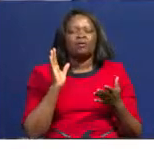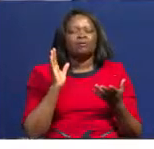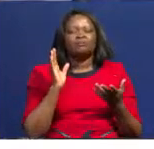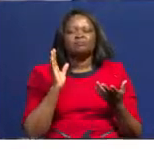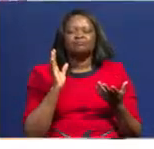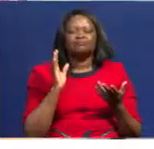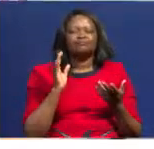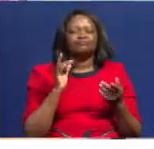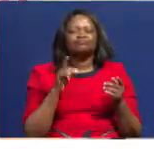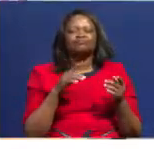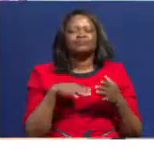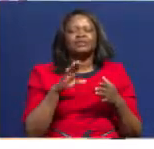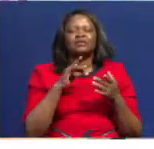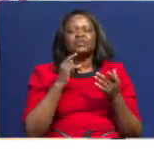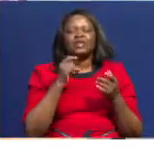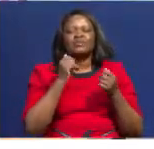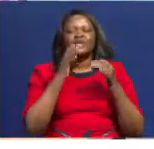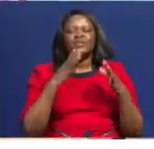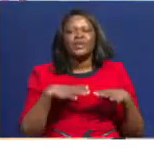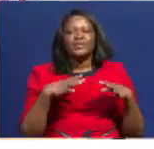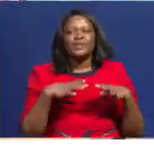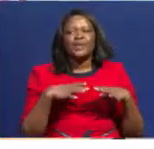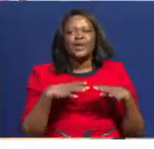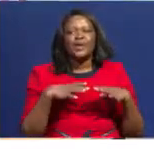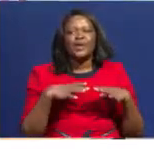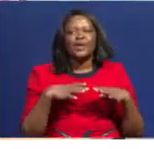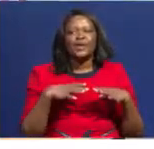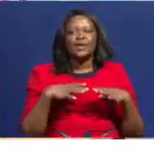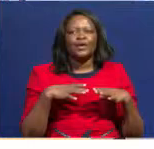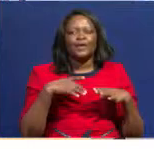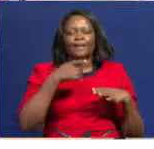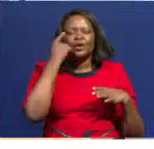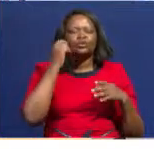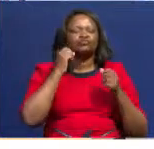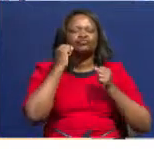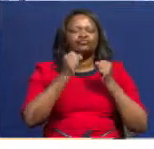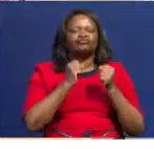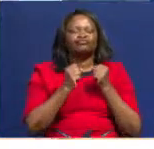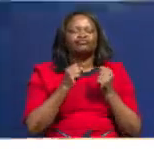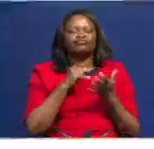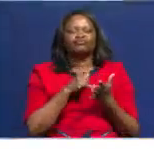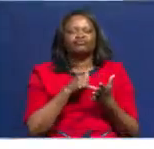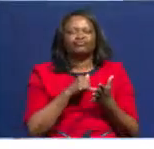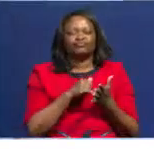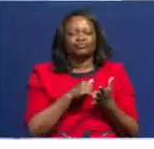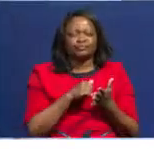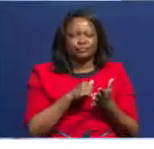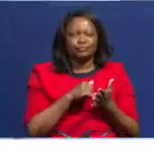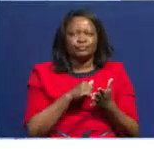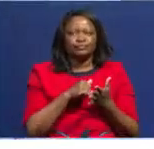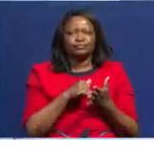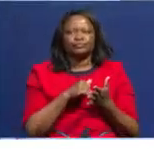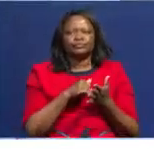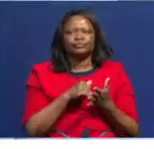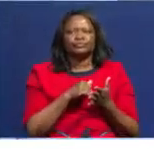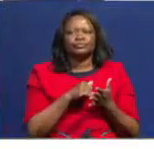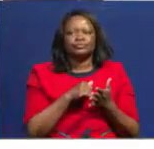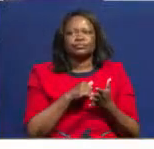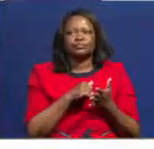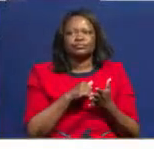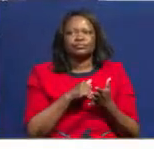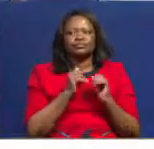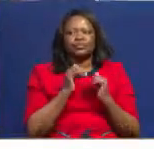wana michezo wengine kwa vile mchezo wa riadha umeorodheshwa kwa ama kuwa kama